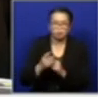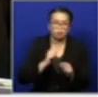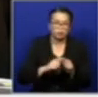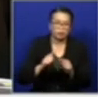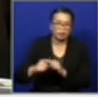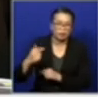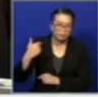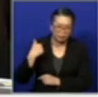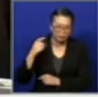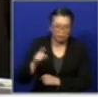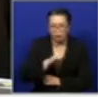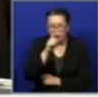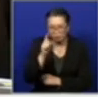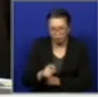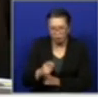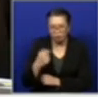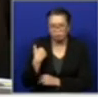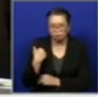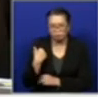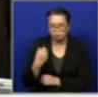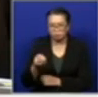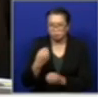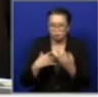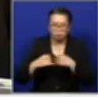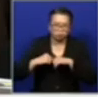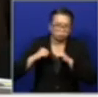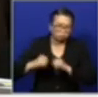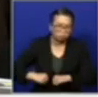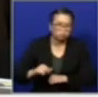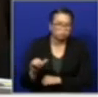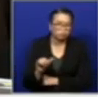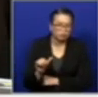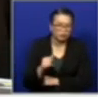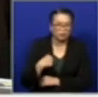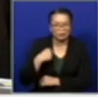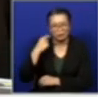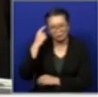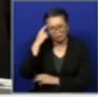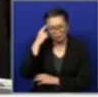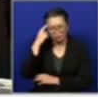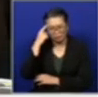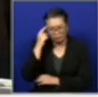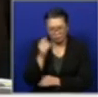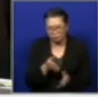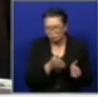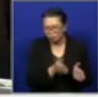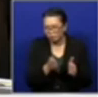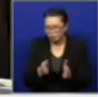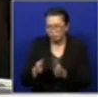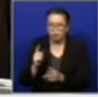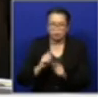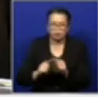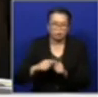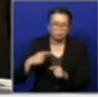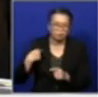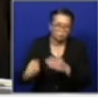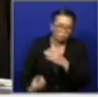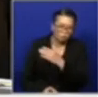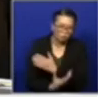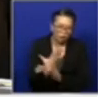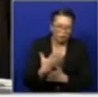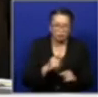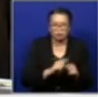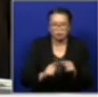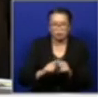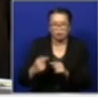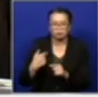ไม่นอกจากนี้ค่ะยังมีหลายภาคส่วนที่ยังแสดงความกังวลถึงการเข้าร่วม CPTPP ที่อาจสร้างผลกระทบ